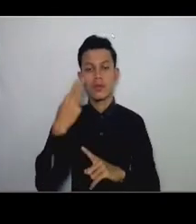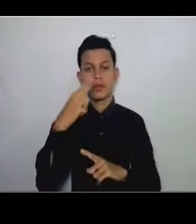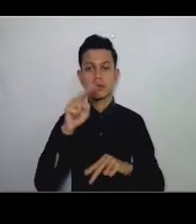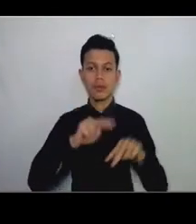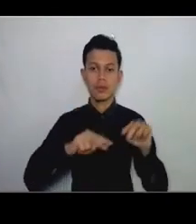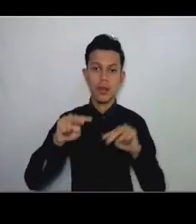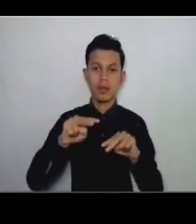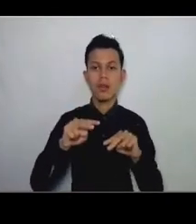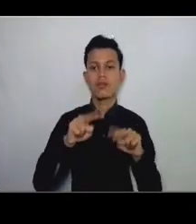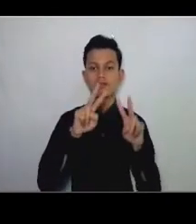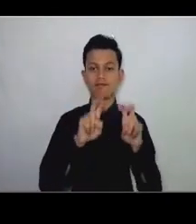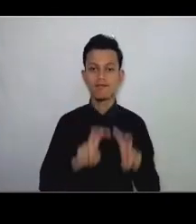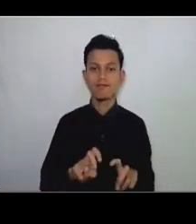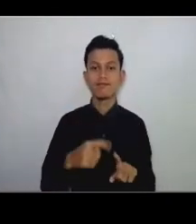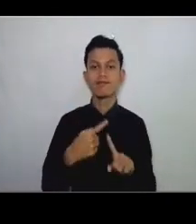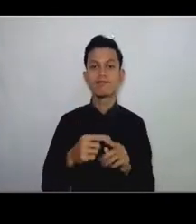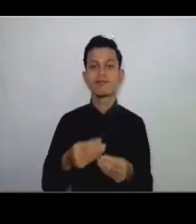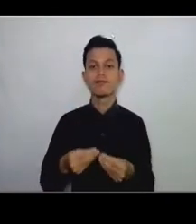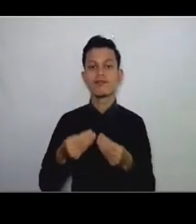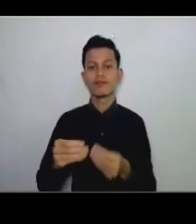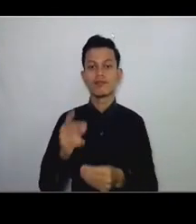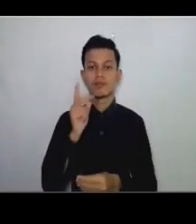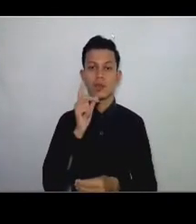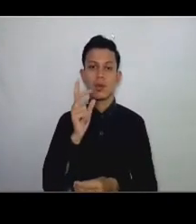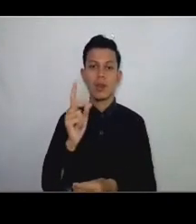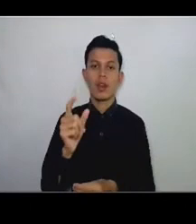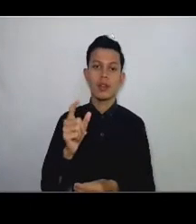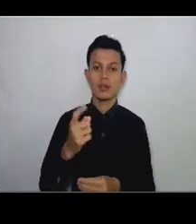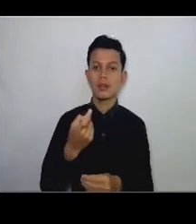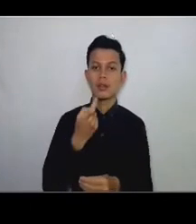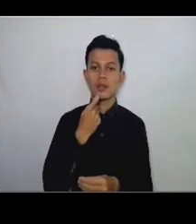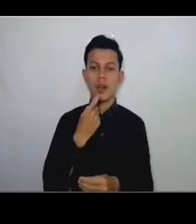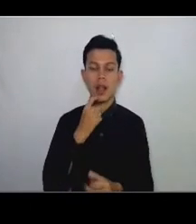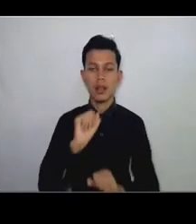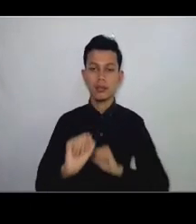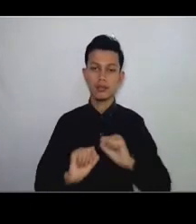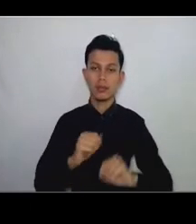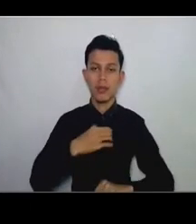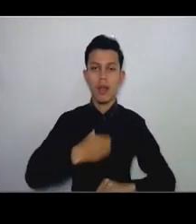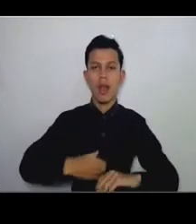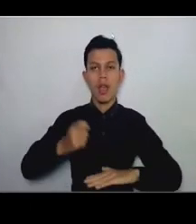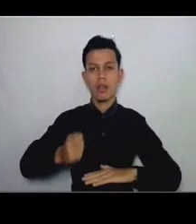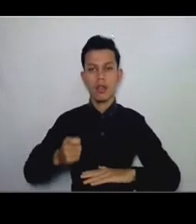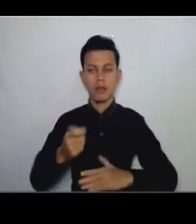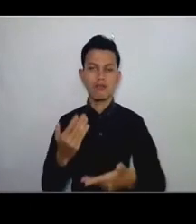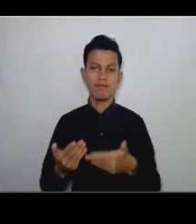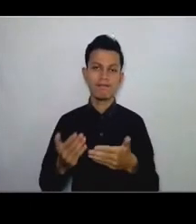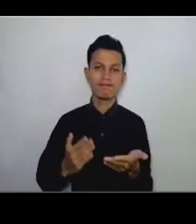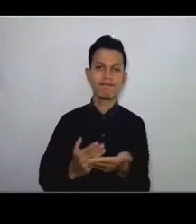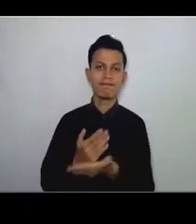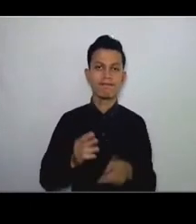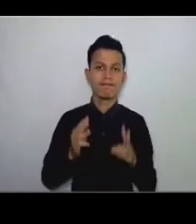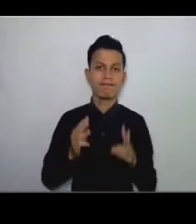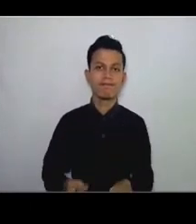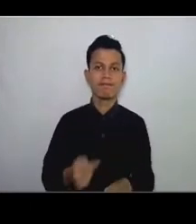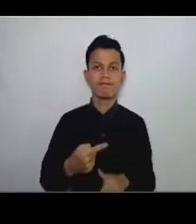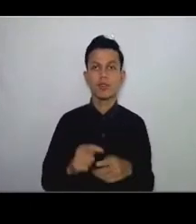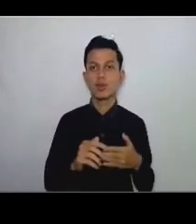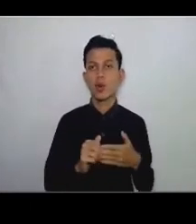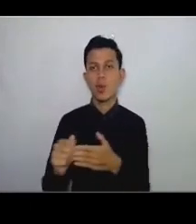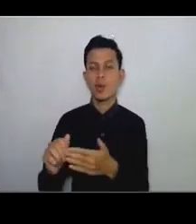memeriksa dan merekomendasikan tindakan terhadap hakim konstitusi yang diduga melanggar kode etik dan pedoman perilaku hakim